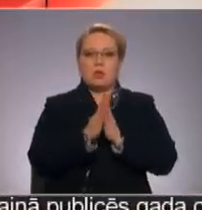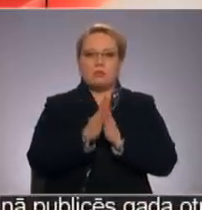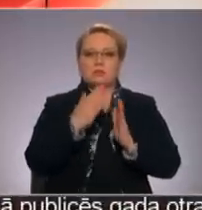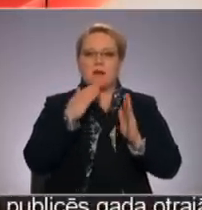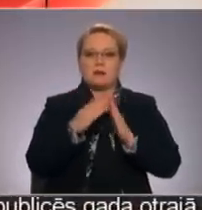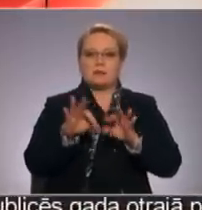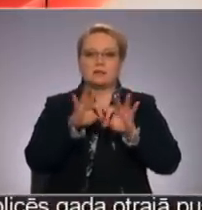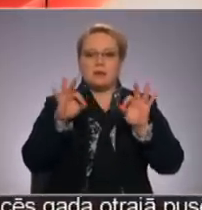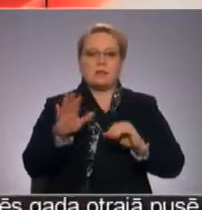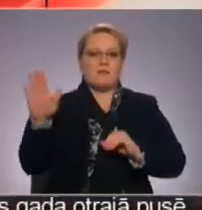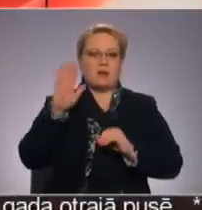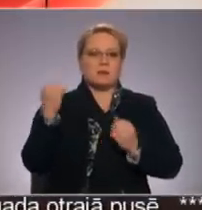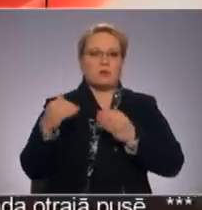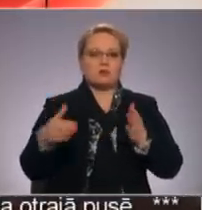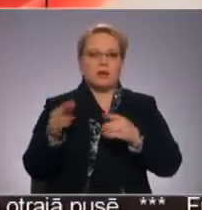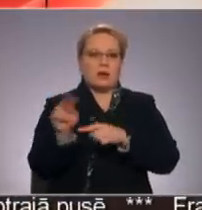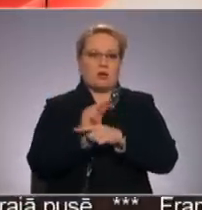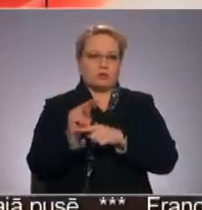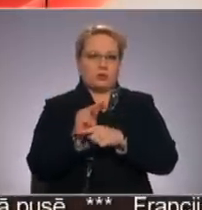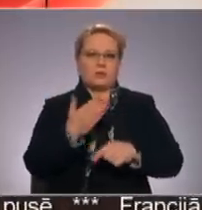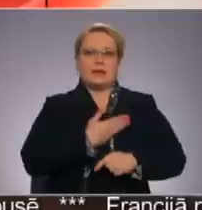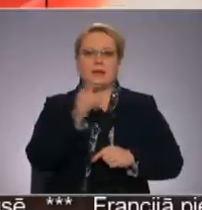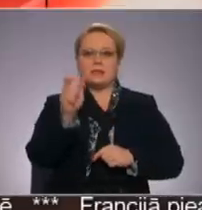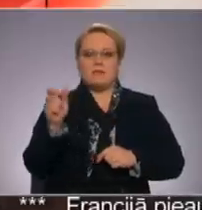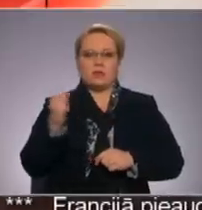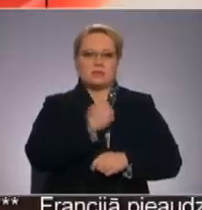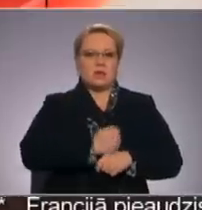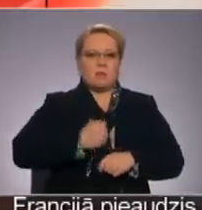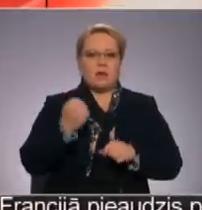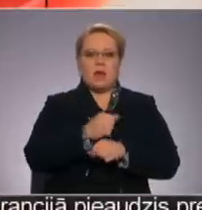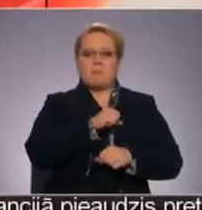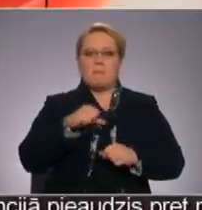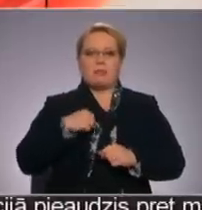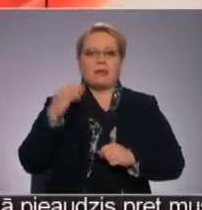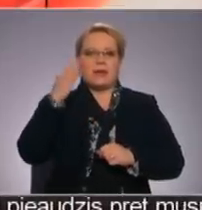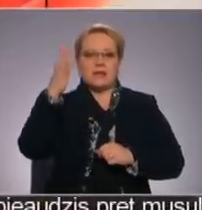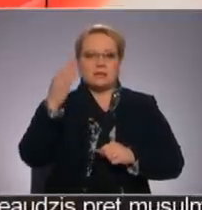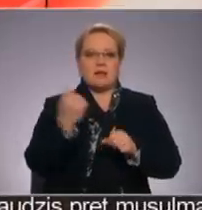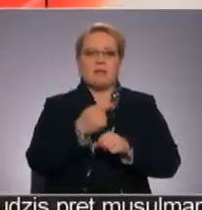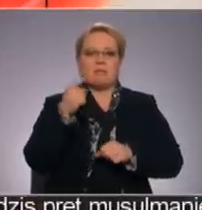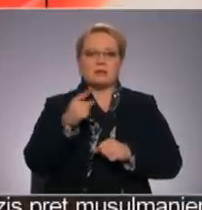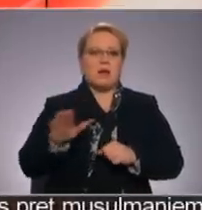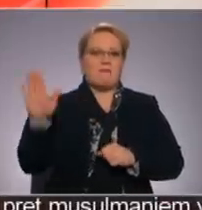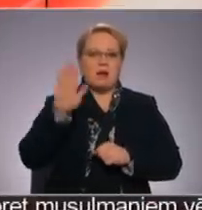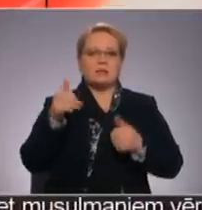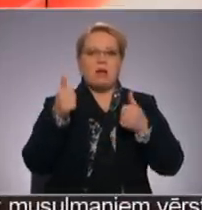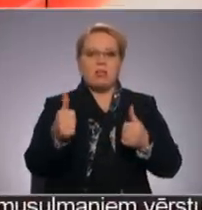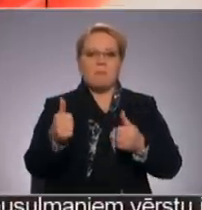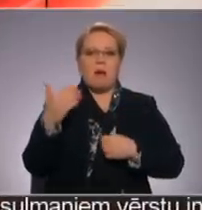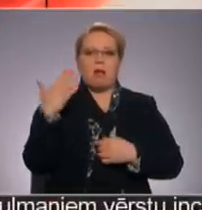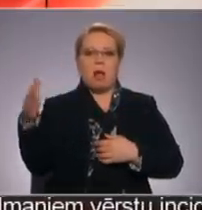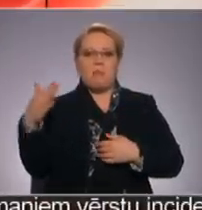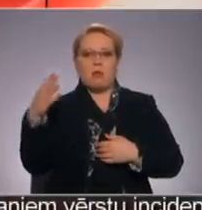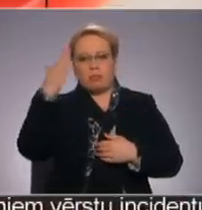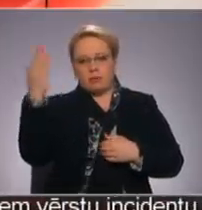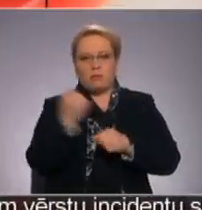Lūdzu Rēzekne tiks sākt valsts autoceļa rekonstrukcija. Iedzīvotājs sadusmojusi gan pati ieceļa, gan tas, ka valstī labā roka nezina,